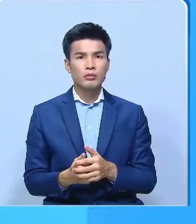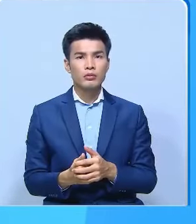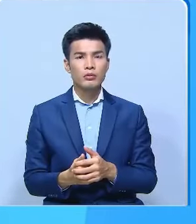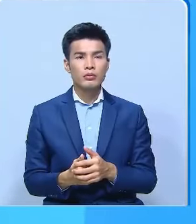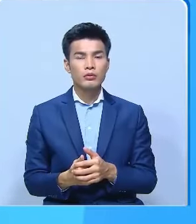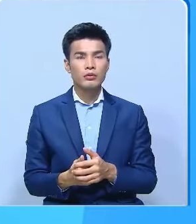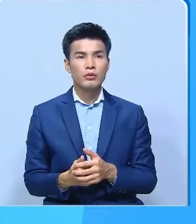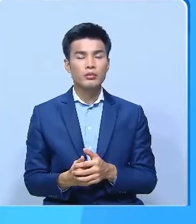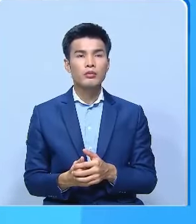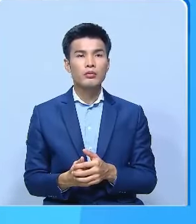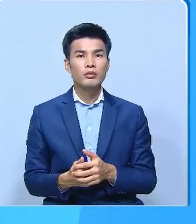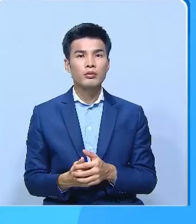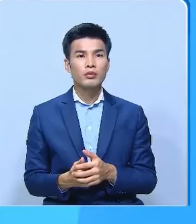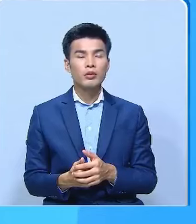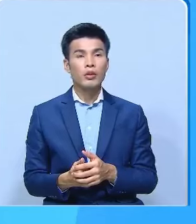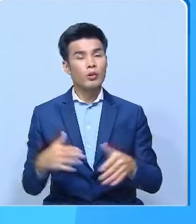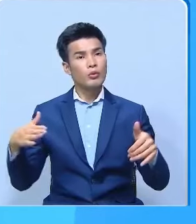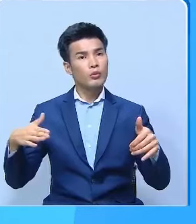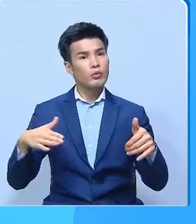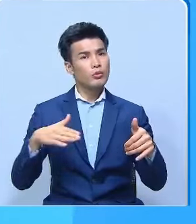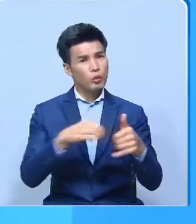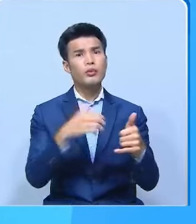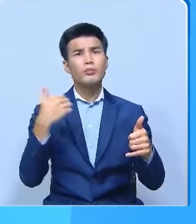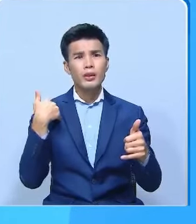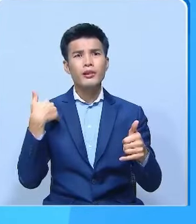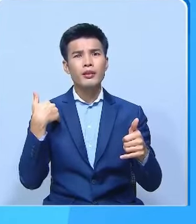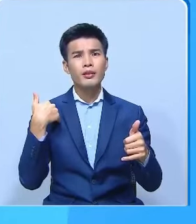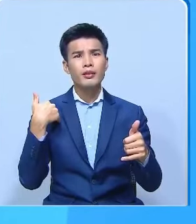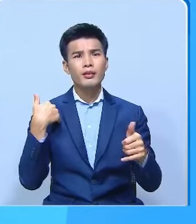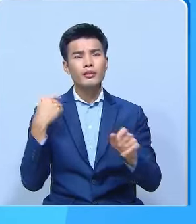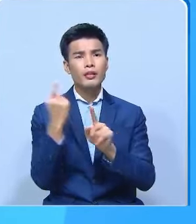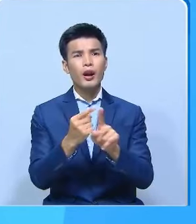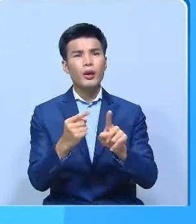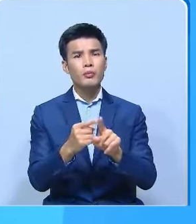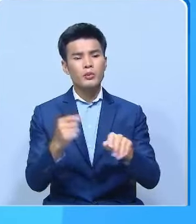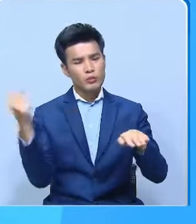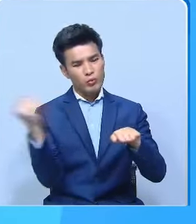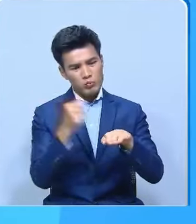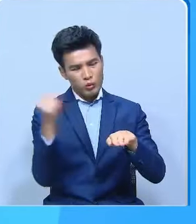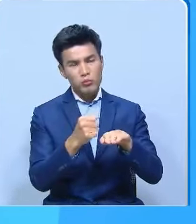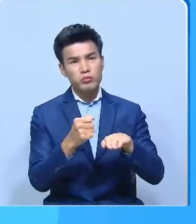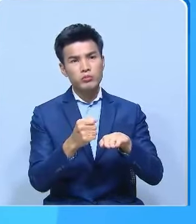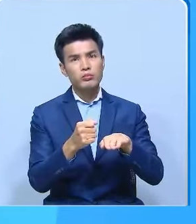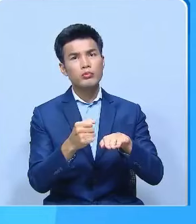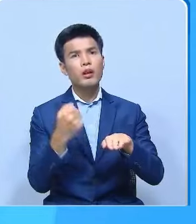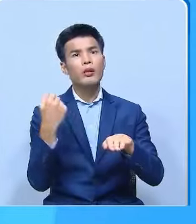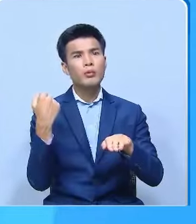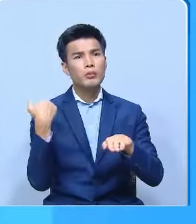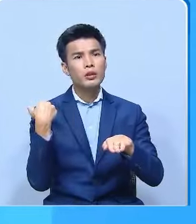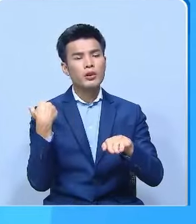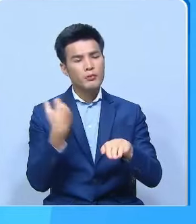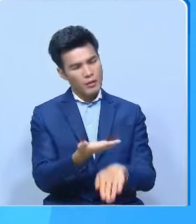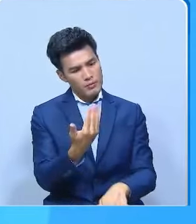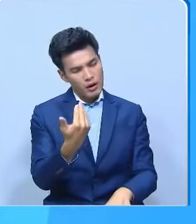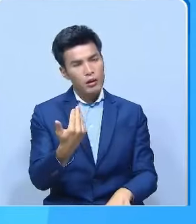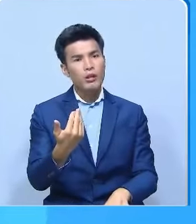เคยไล่ขับรถชนน้องกลางถนนก็มีไปทุบกระจกรถน้องเพื่อที่ให้น้องลงม